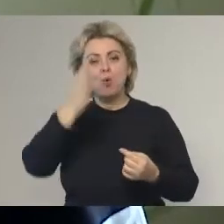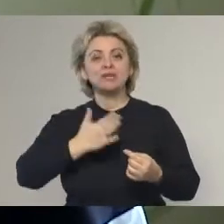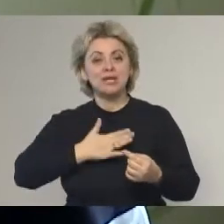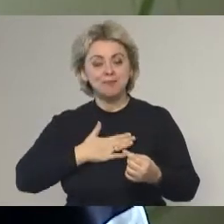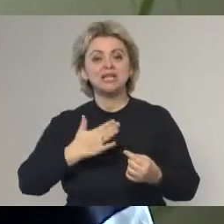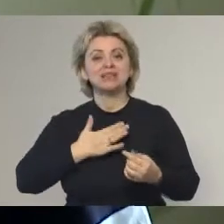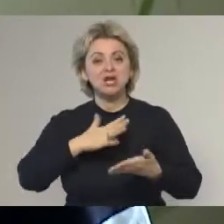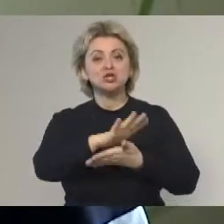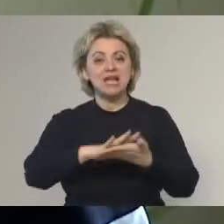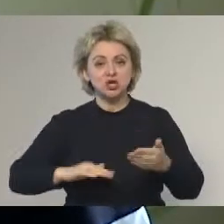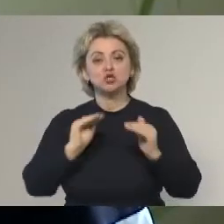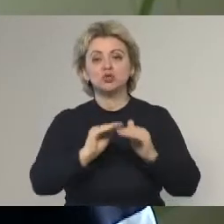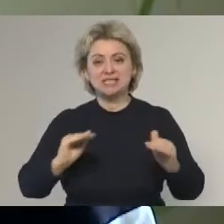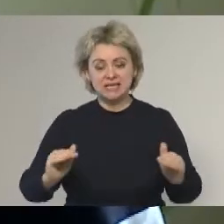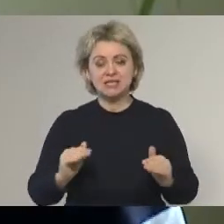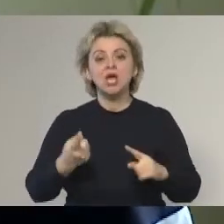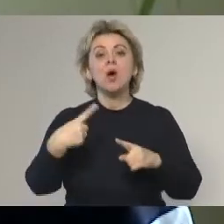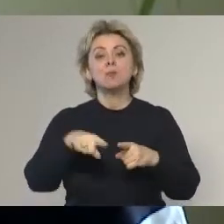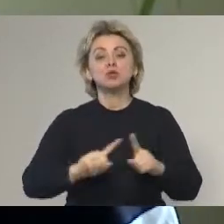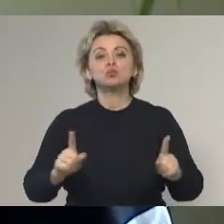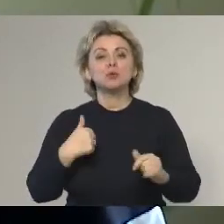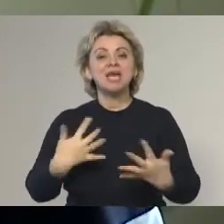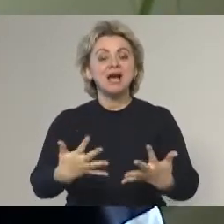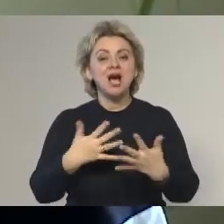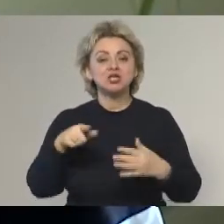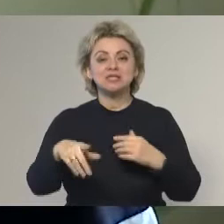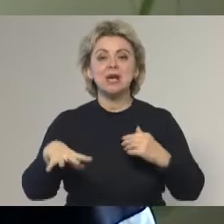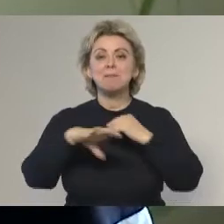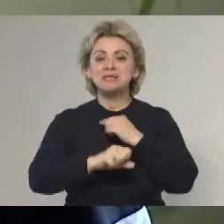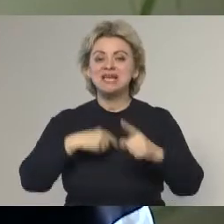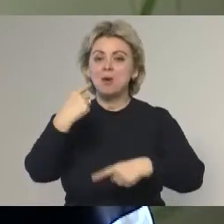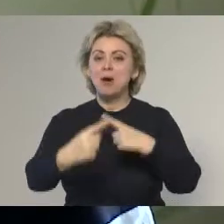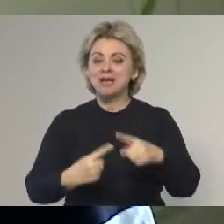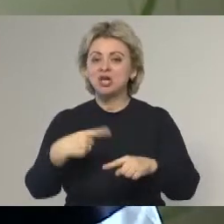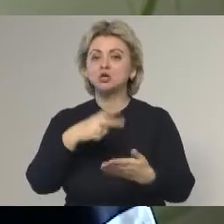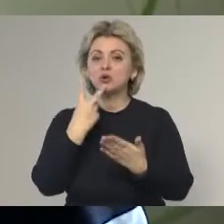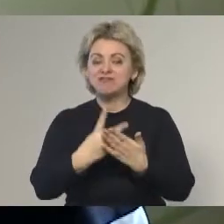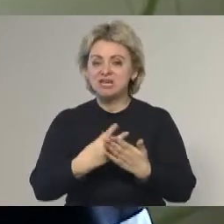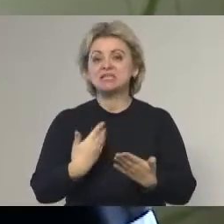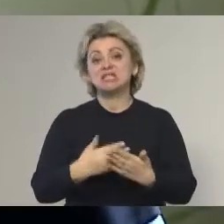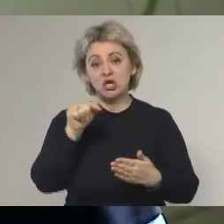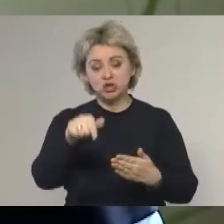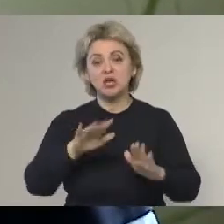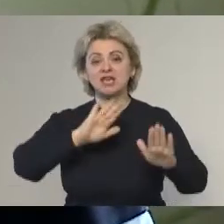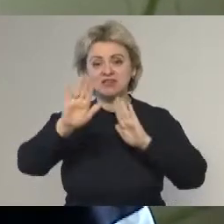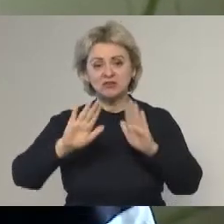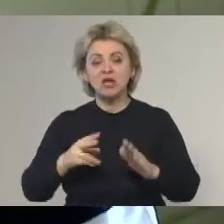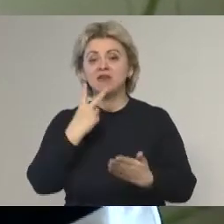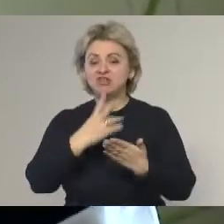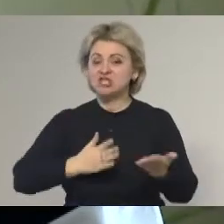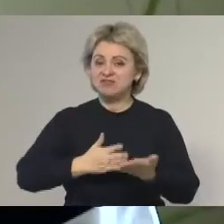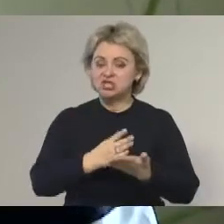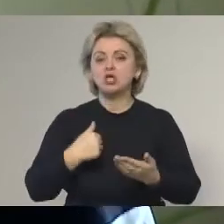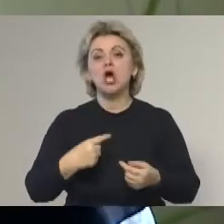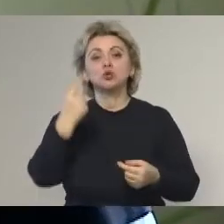наши дальнейшие дети. Потому что мне кажется, что мы последнее поколение, которое видит, допустим, даже те же экспонаты, видит ветеранов.